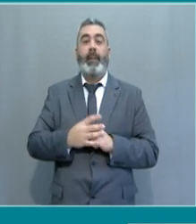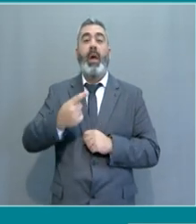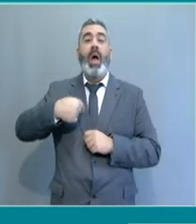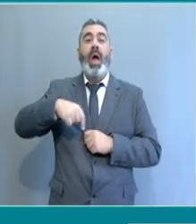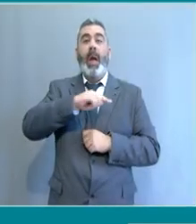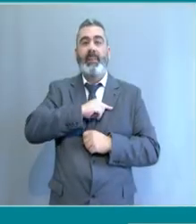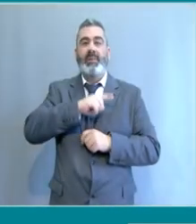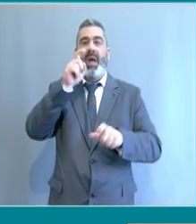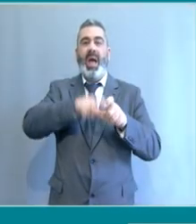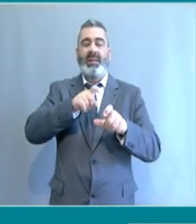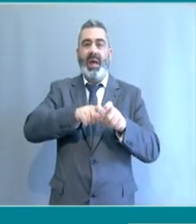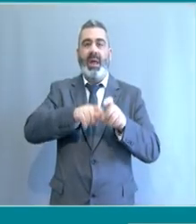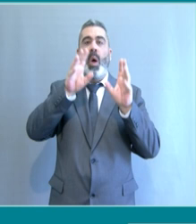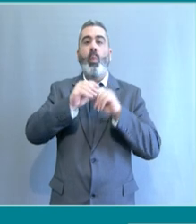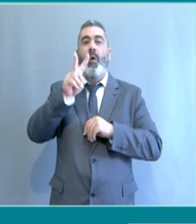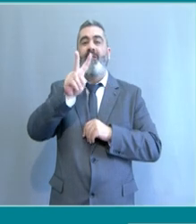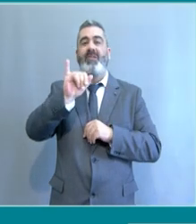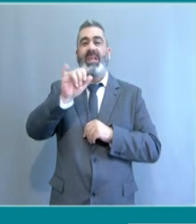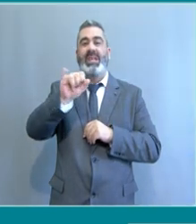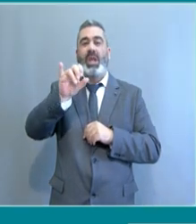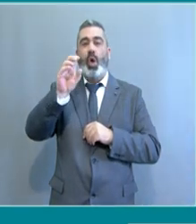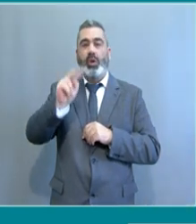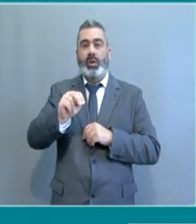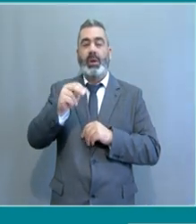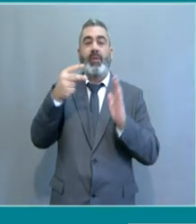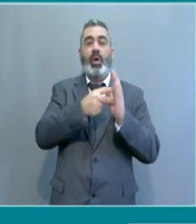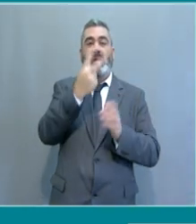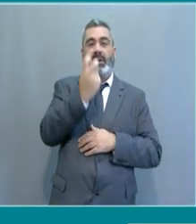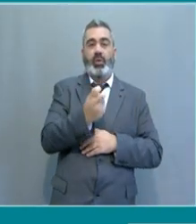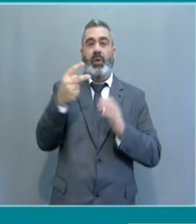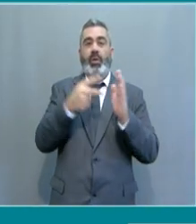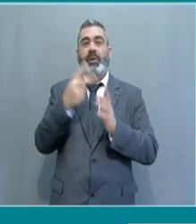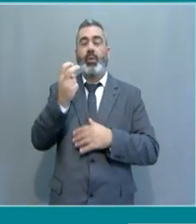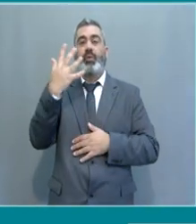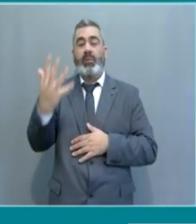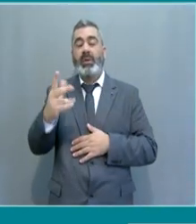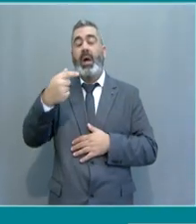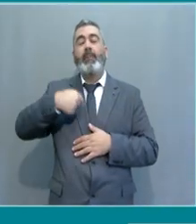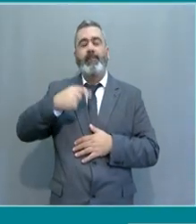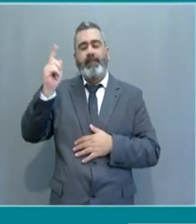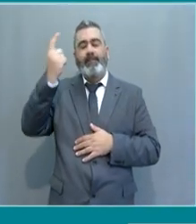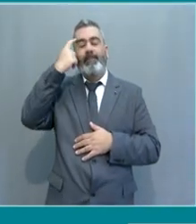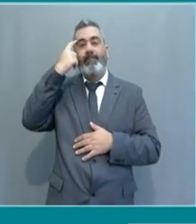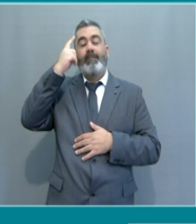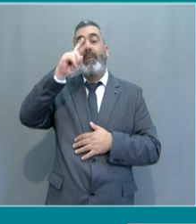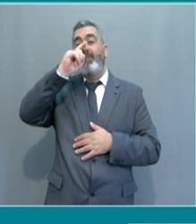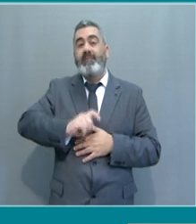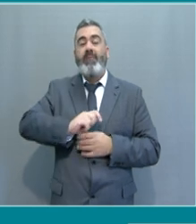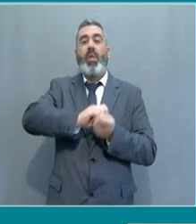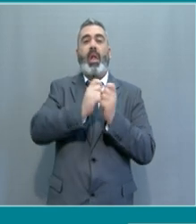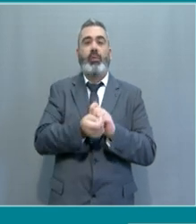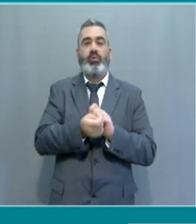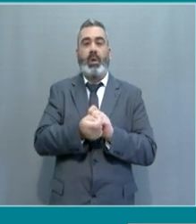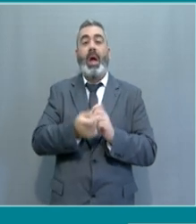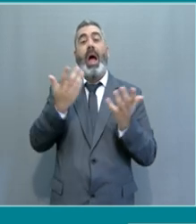σαν εταιρεία και μέσα από το Vision 2025 αποφασίσαμε ότι πρέπει να αλλάξουμε. Είναι ανάγκη να αλλάξουμε, αλλά είναι και επιλογή να